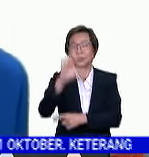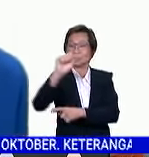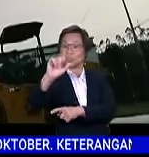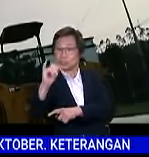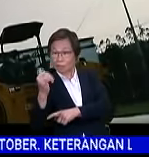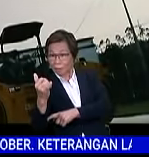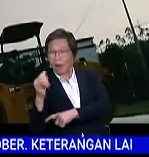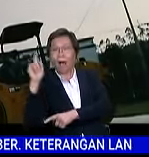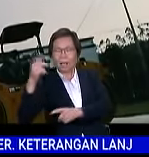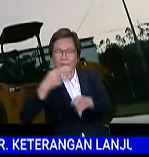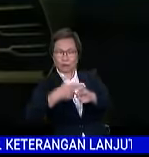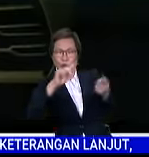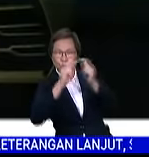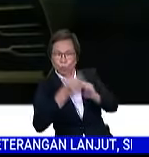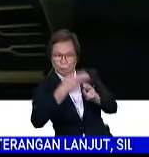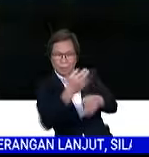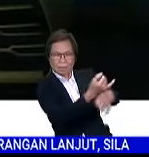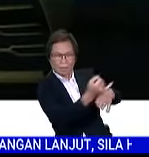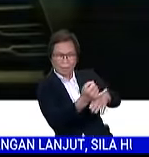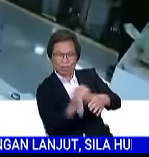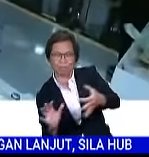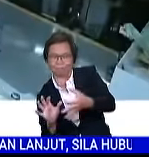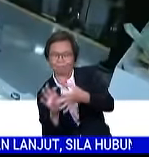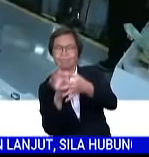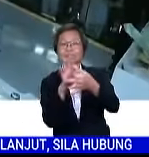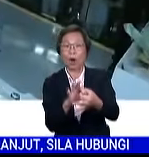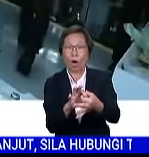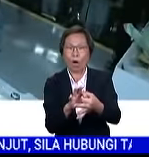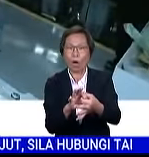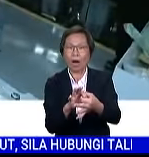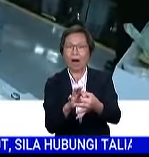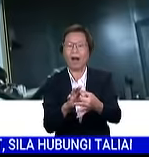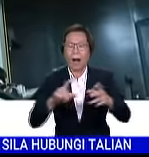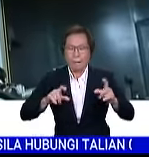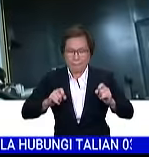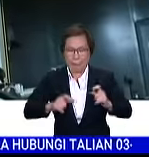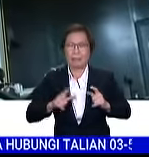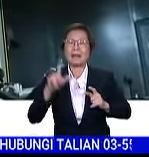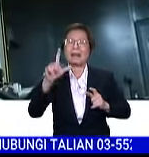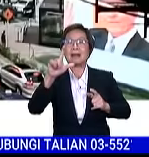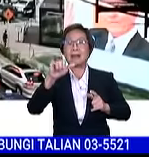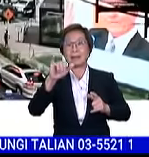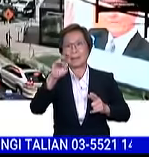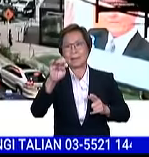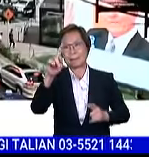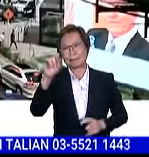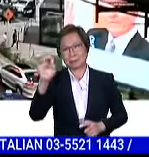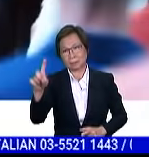tersebut akan dijenamakan sebagai Industrial Joint Venture Holdings Private Limited.